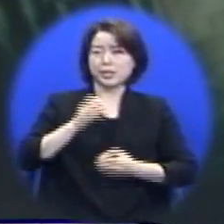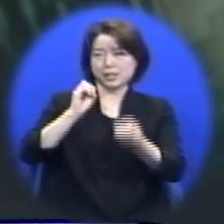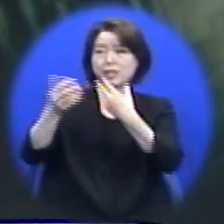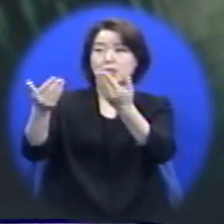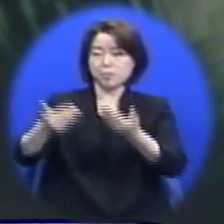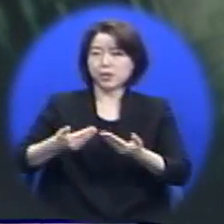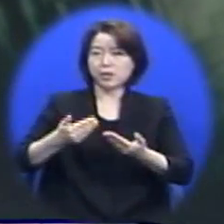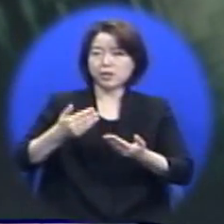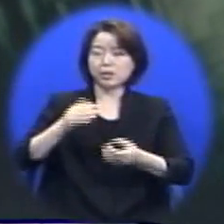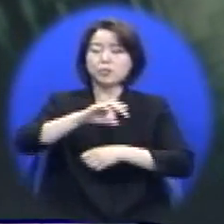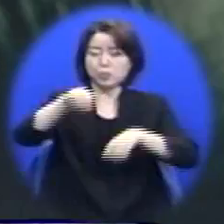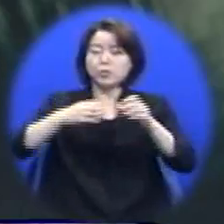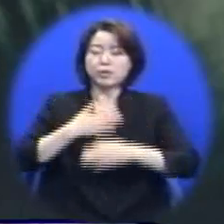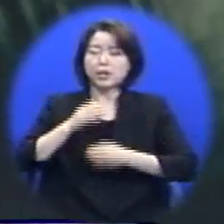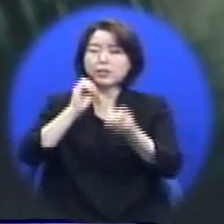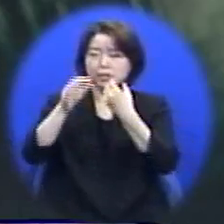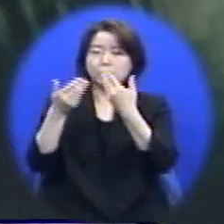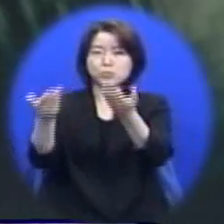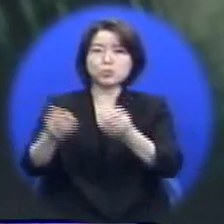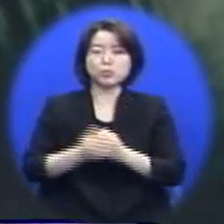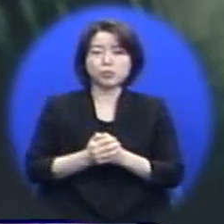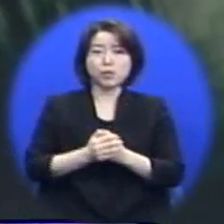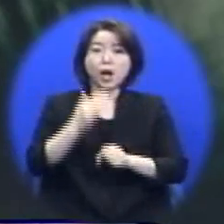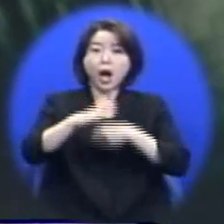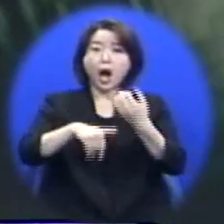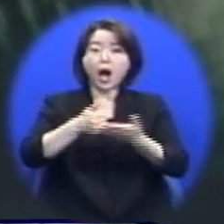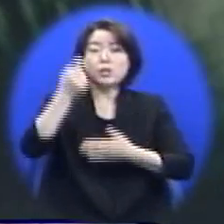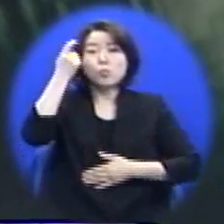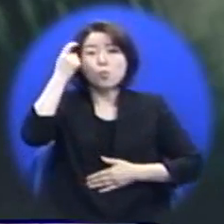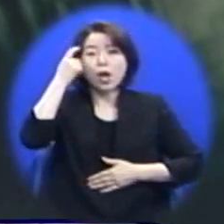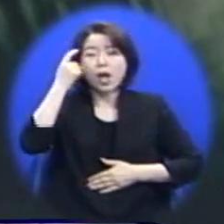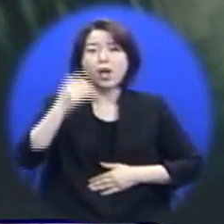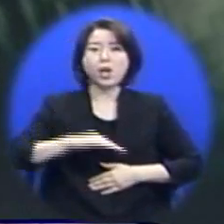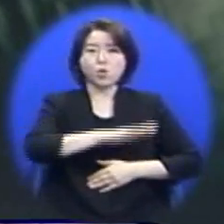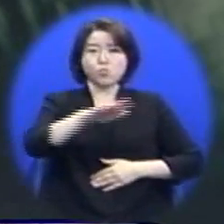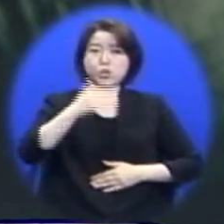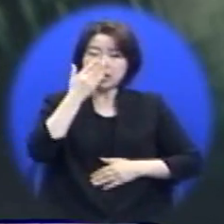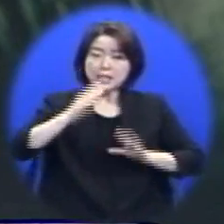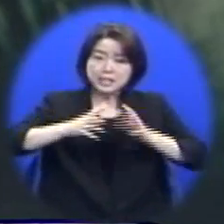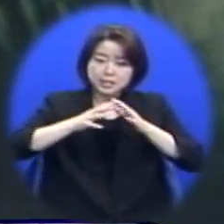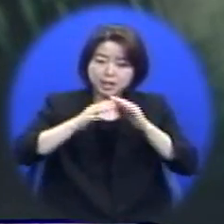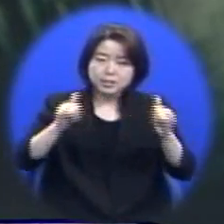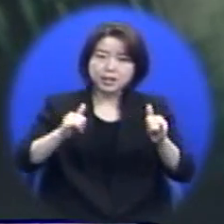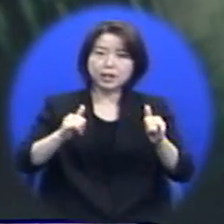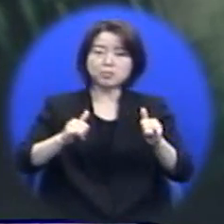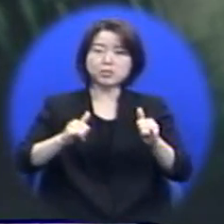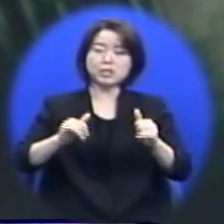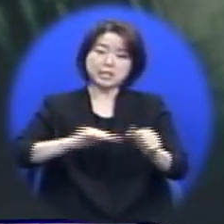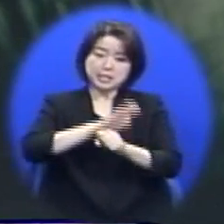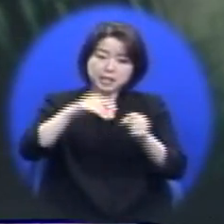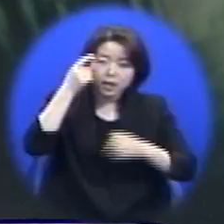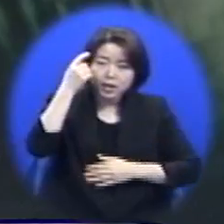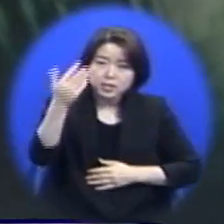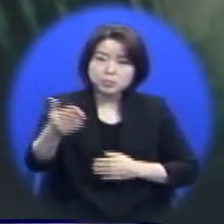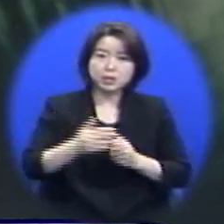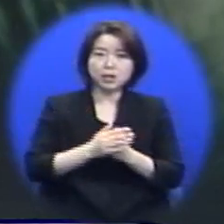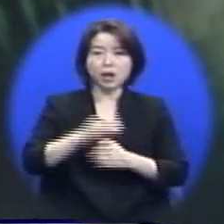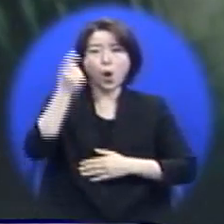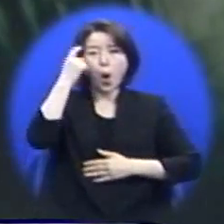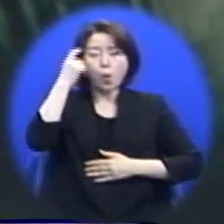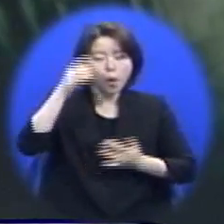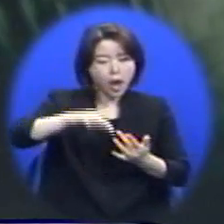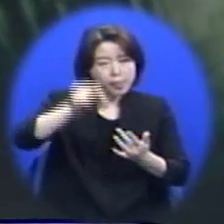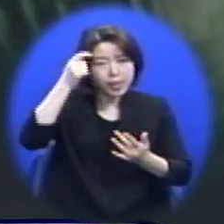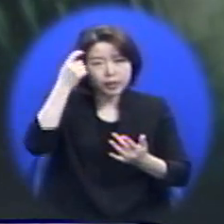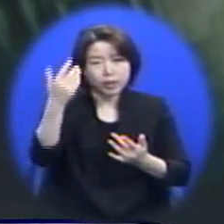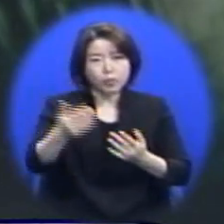대답하리다. 하나님이 왜 우리 이스라엘 백성을 이렇게 사랑하십니까? 왜 택하셨고 우리가